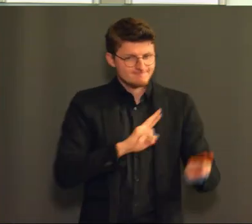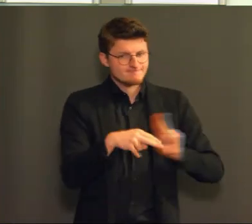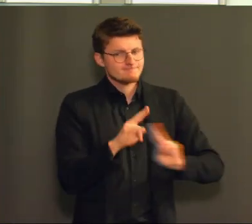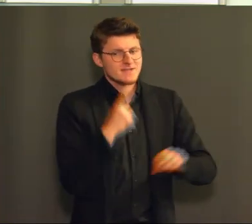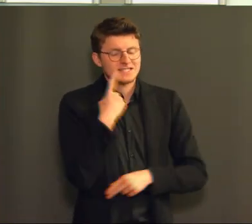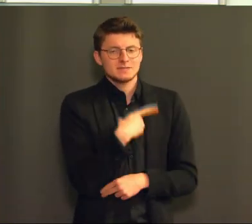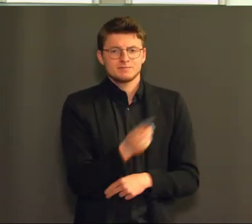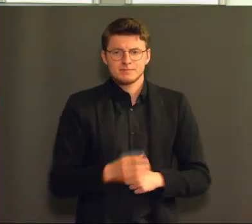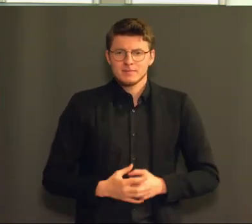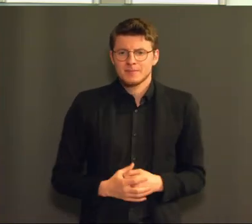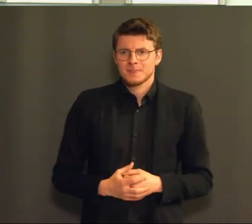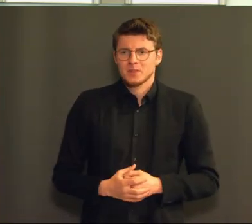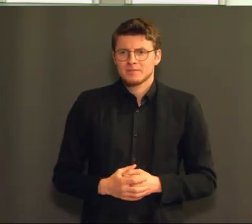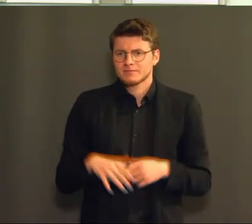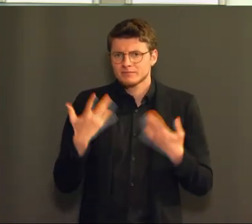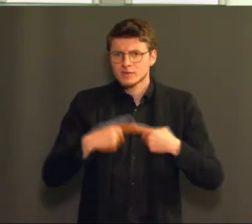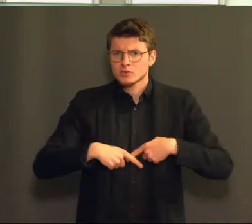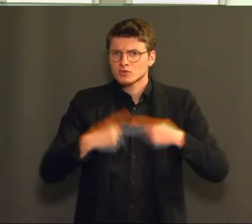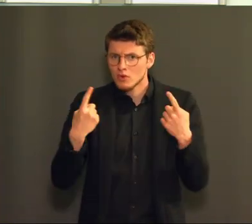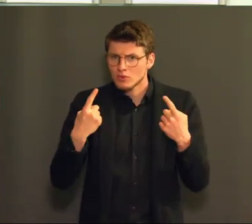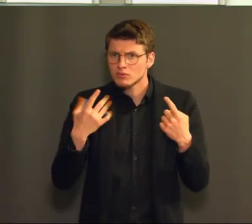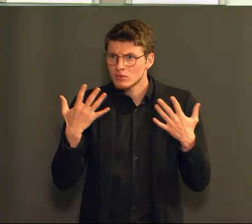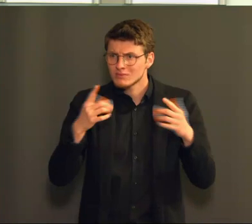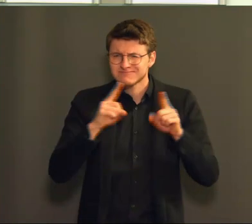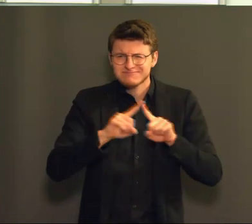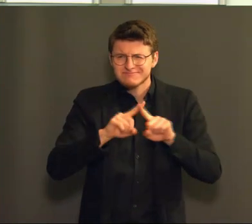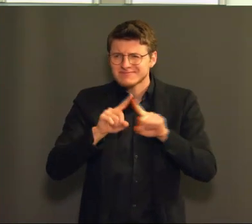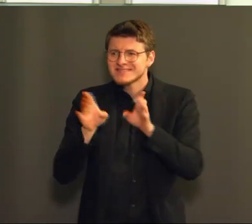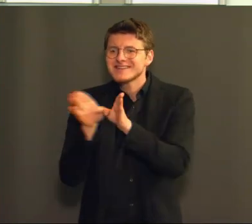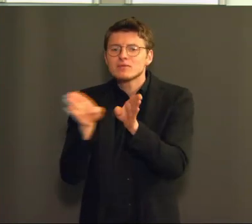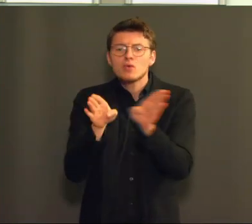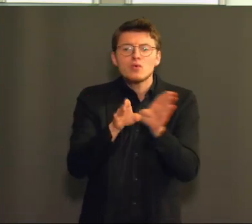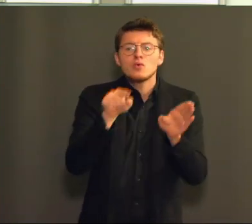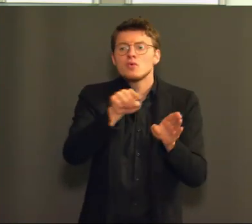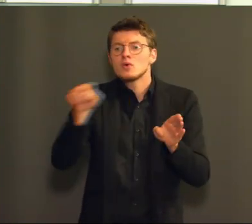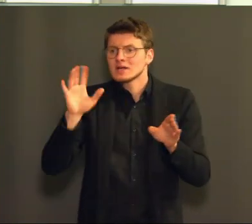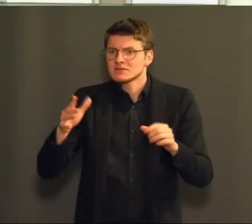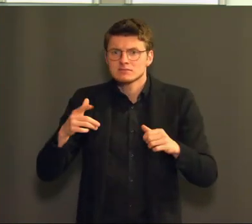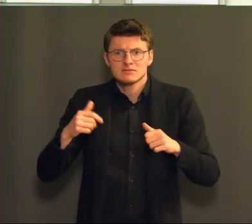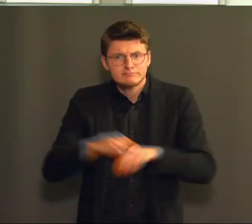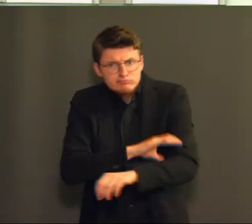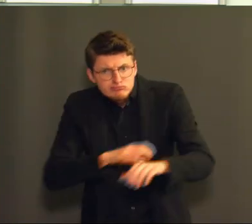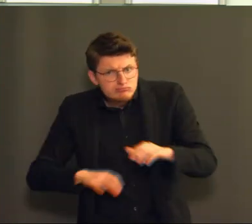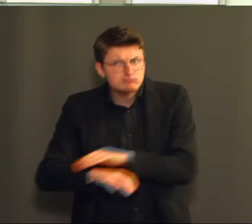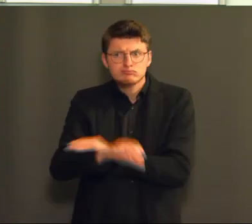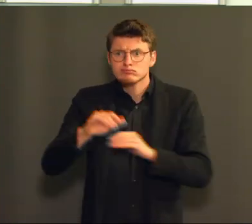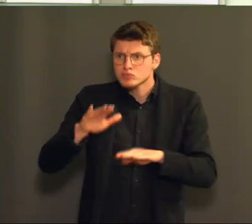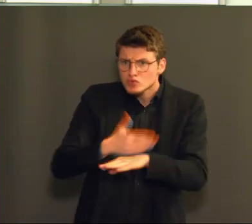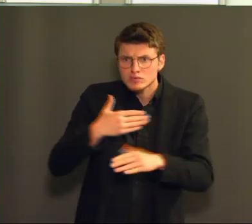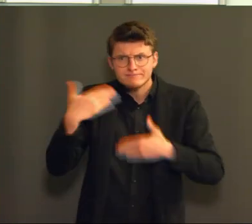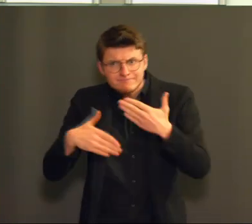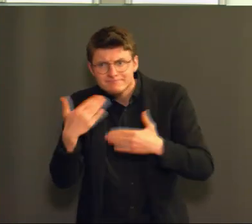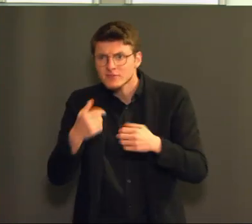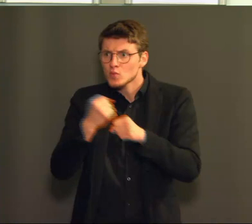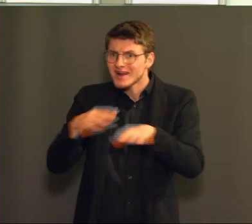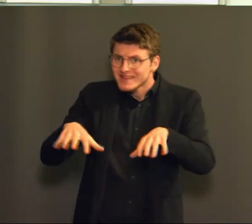Het is duidelijk. Alle sectoren hebben aanzienlijke inspanning geleverd om zowel hun werknemers